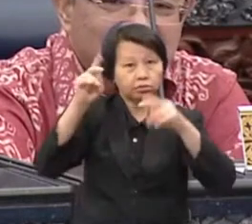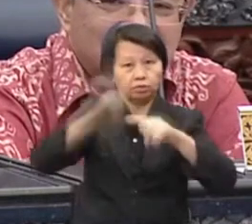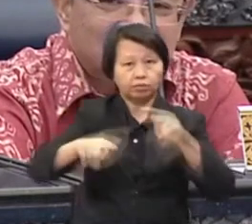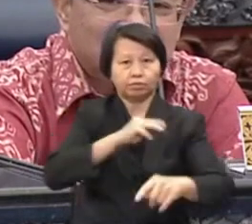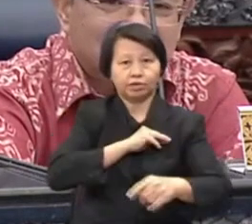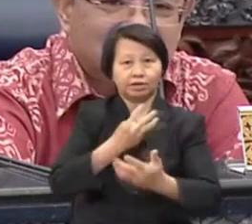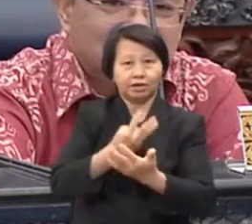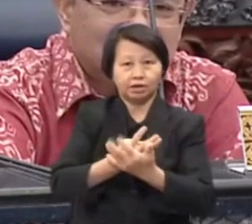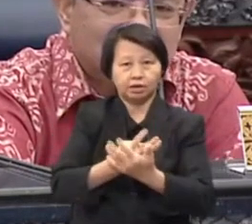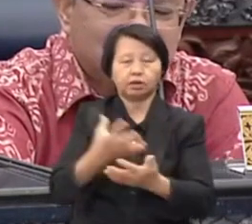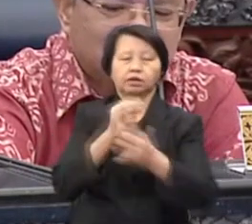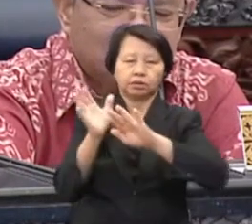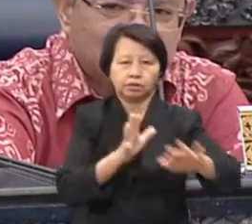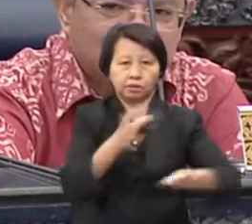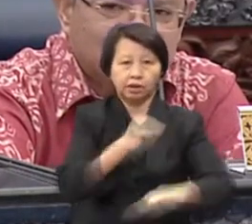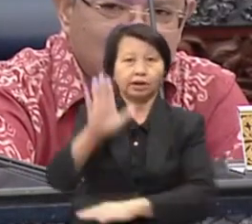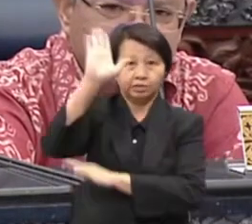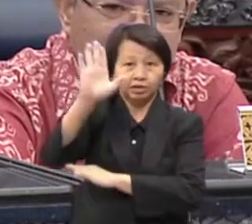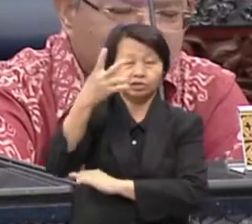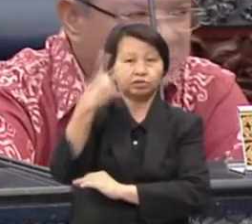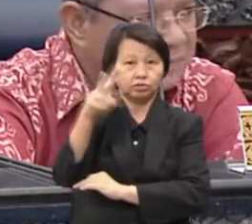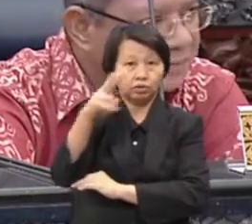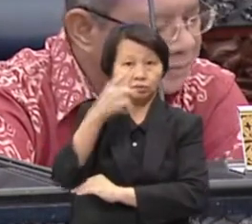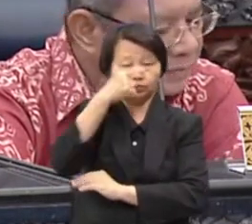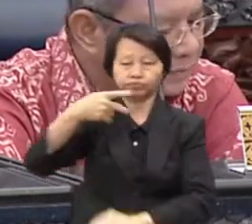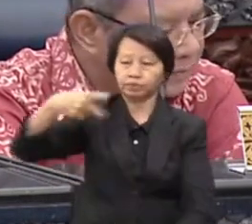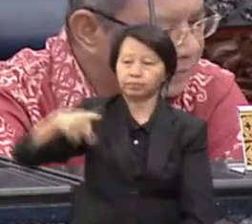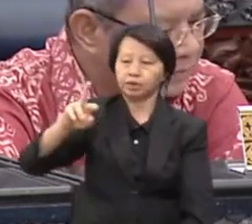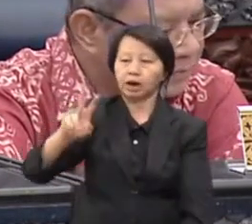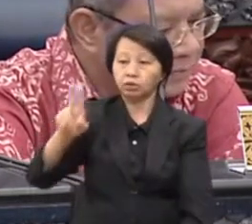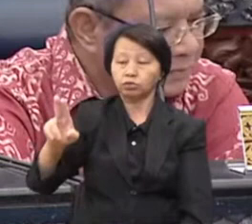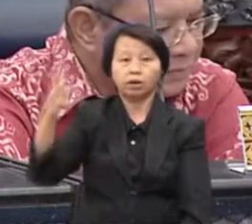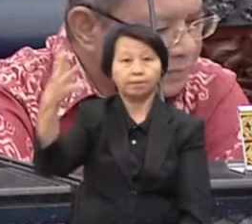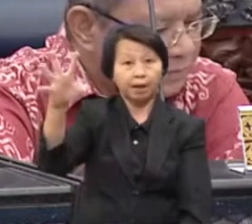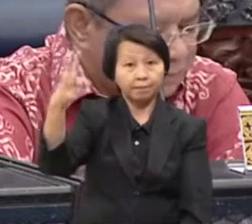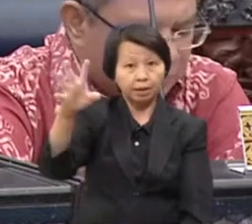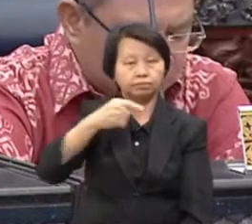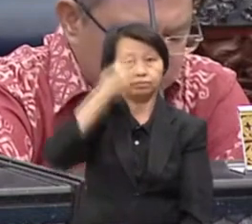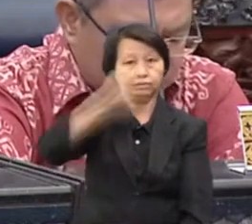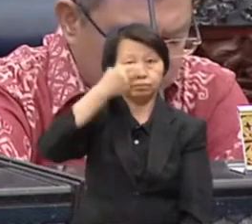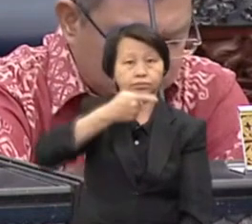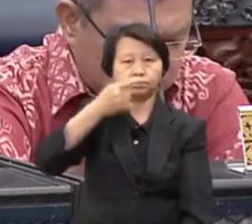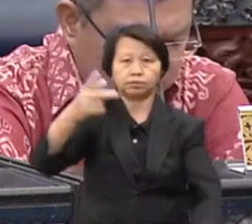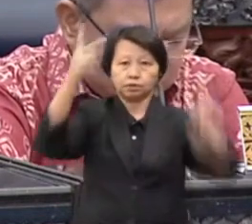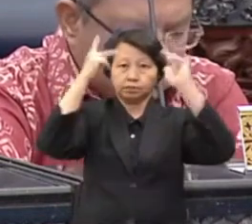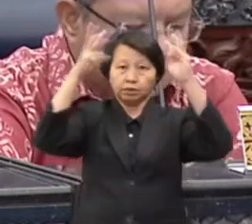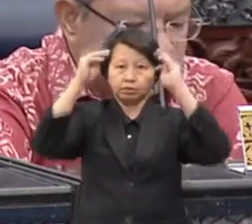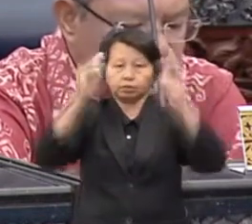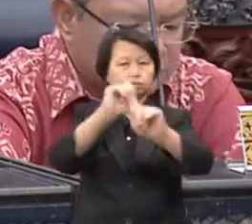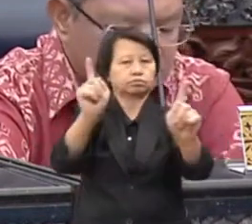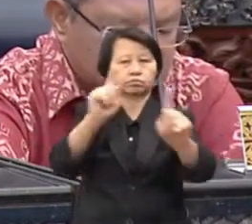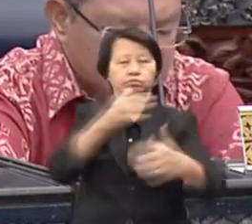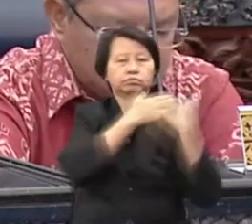bawah janji 12 dalam Manifesto pekata harapan bagi PR yuk ke-14 disebut bahwa Perdana Menteri tidak